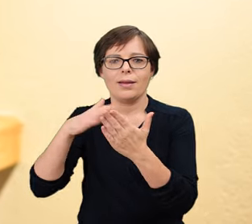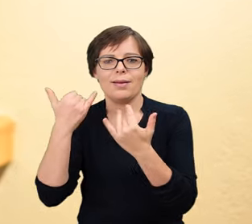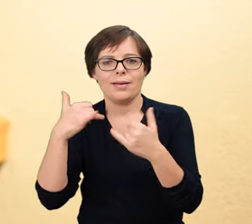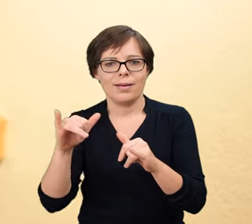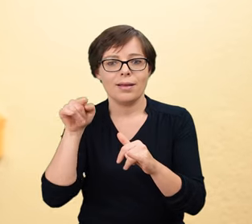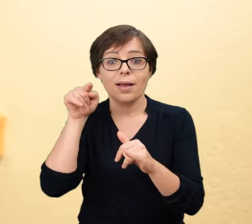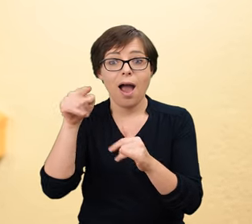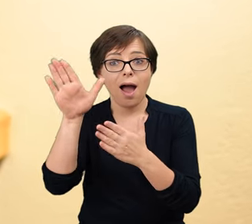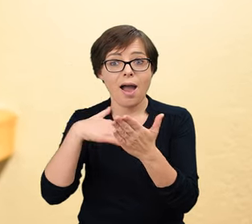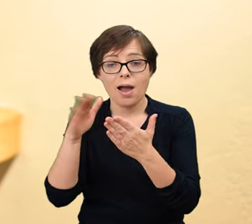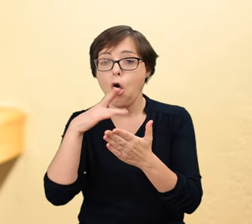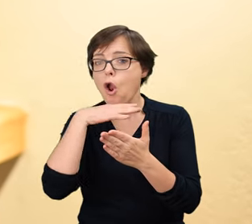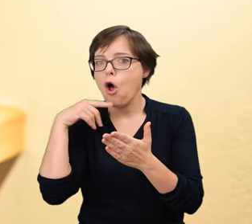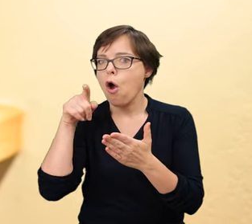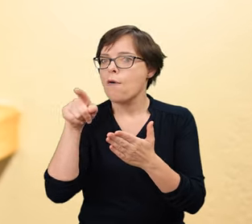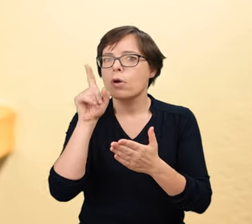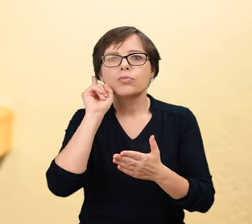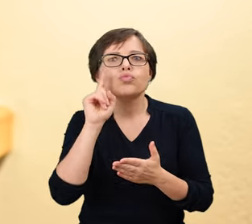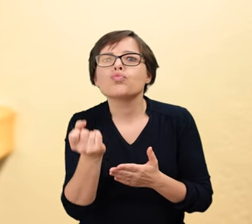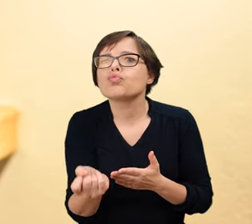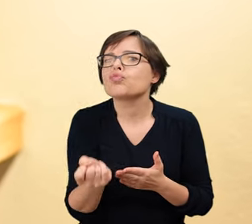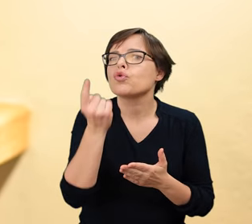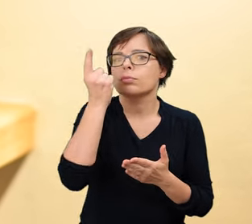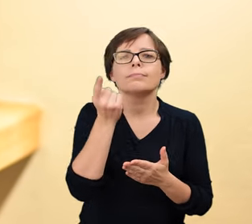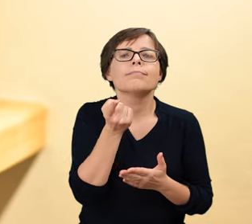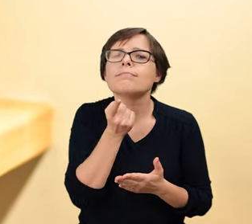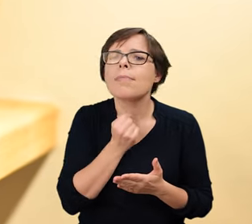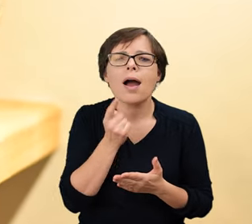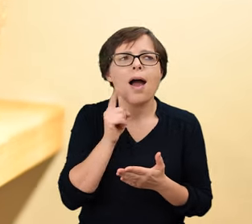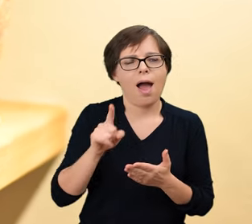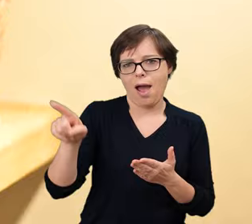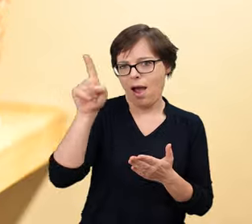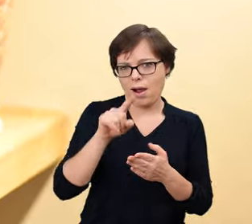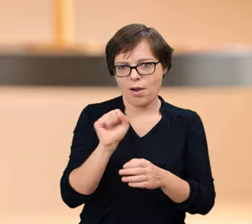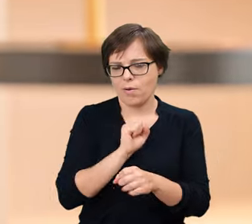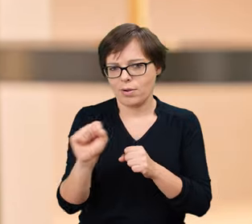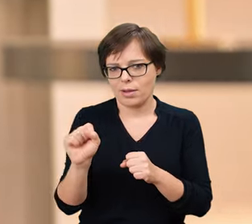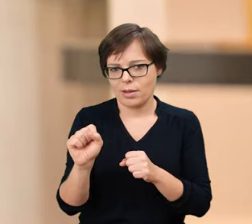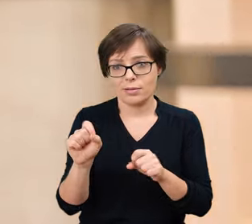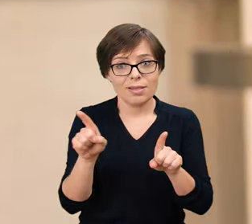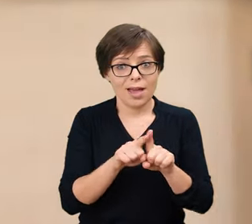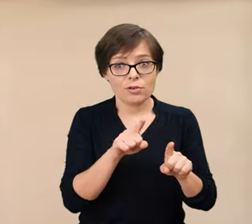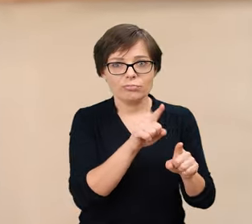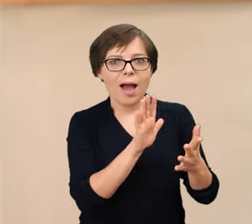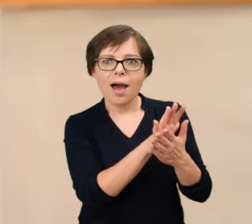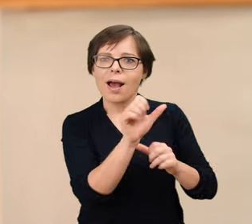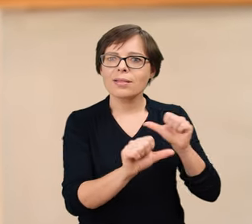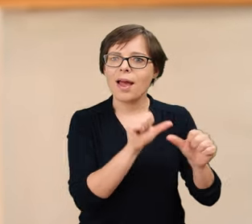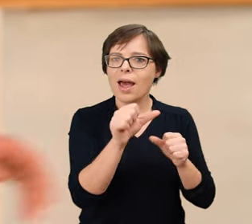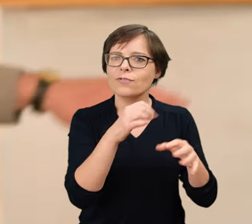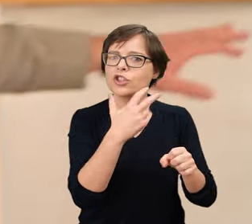bardzo rzadka i niezwykle bogata, jak na lata 30.